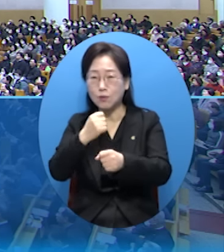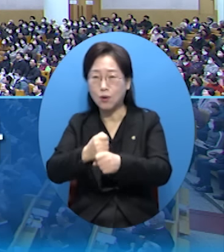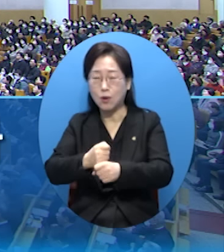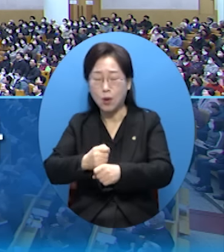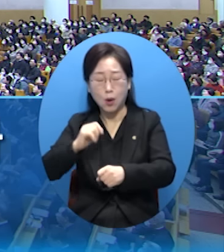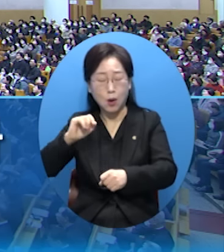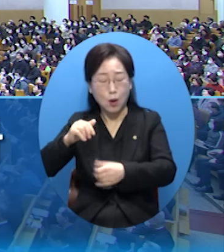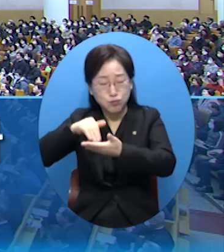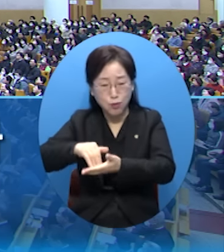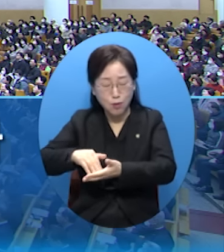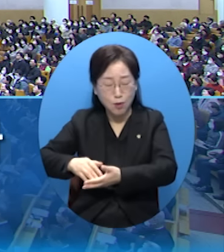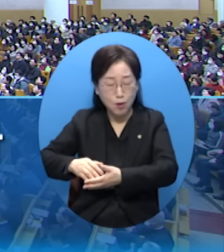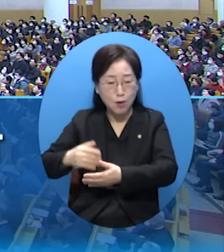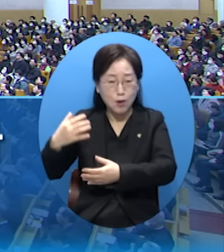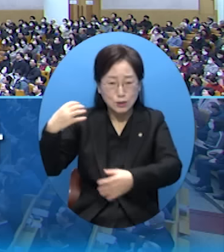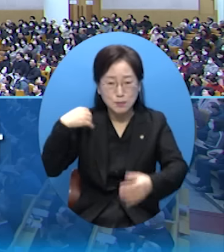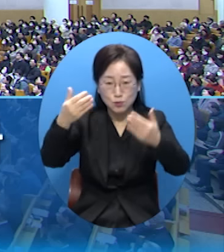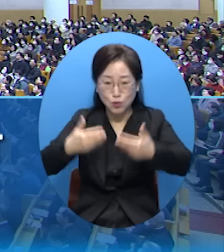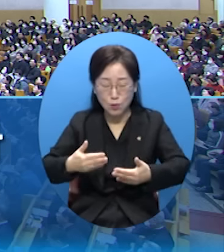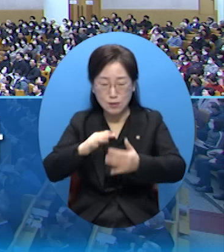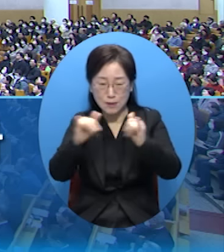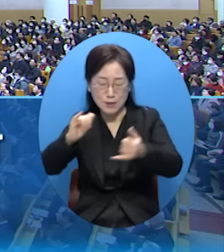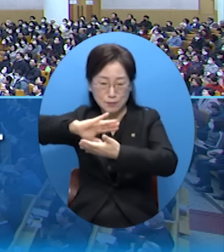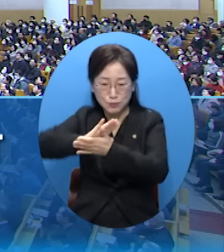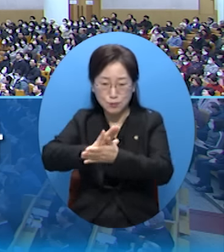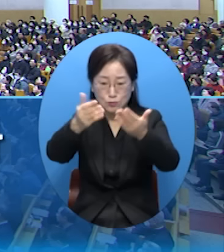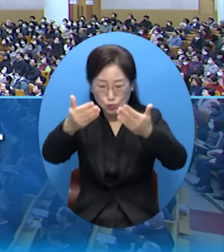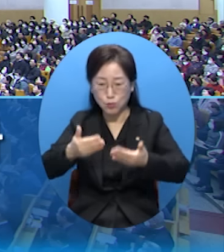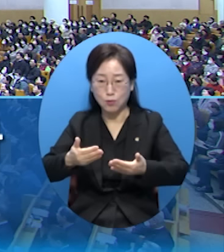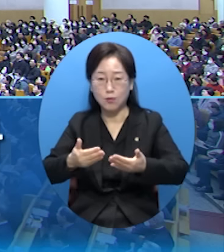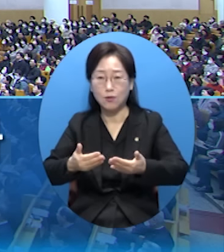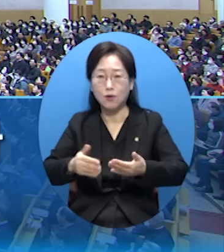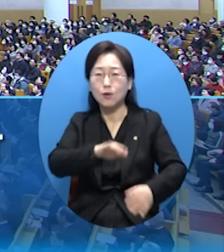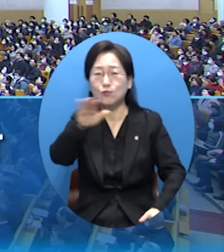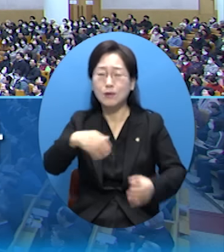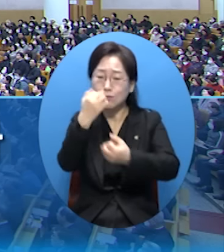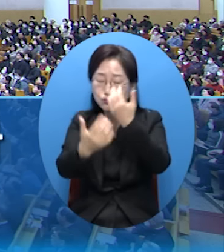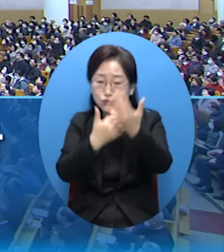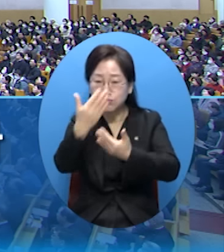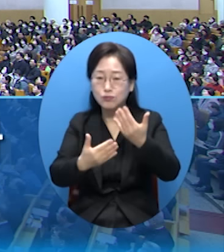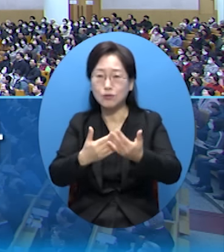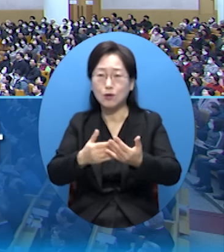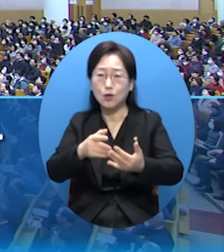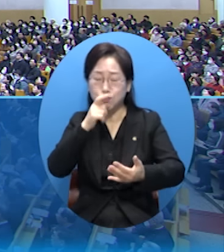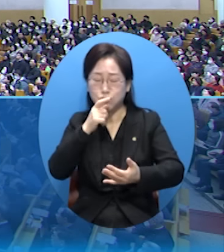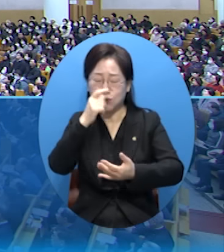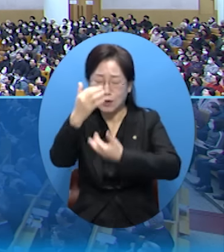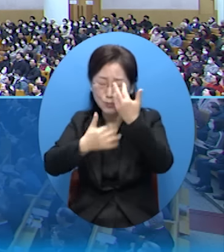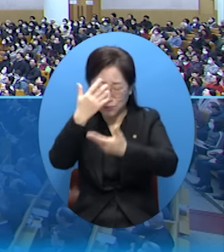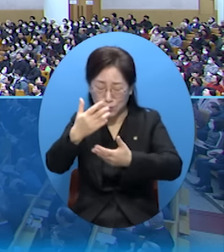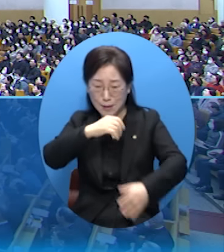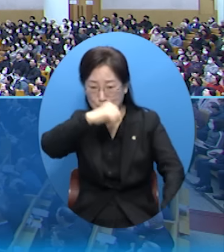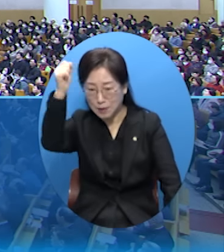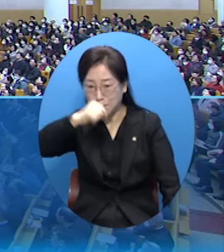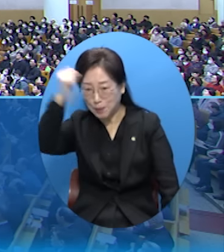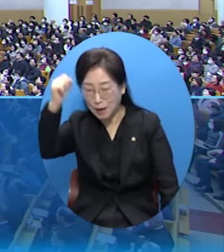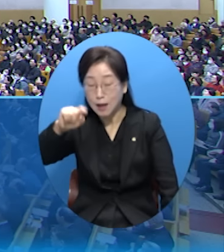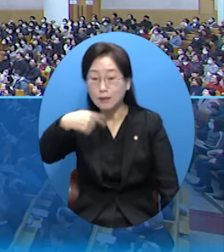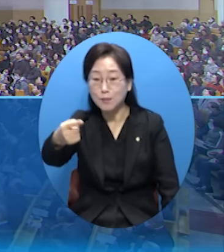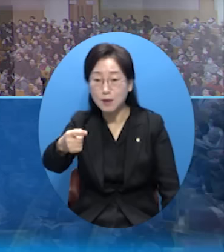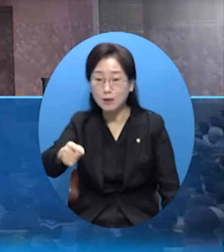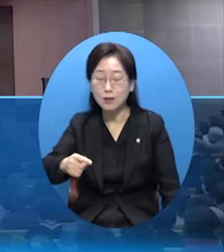두셨으며 사람들이 우리 머리를 타고 가게 하셨나이다. 우리가 불과 물을 통과하였더니 주께서